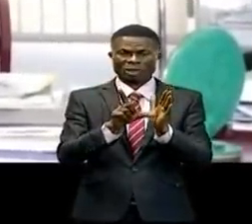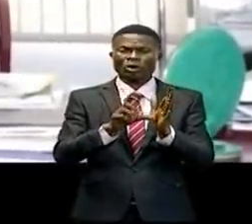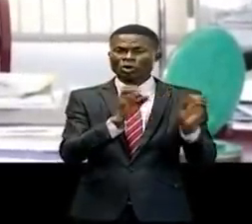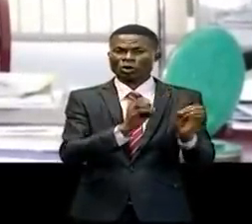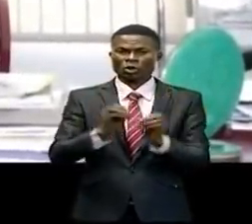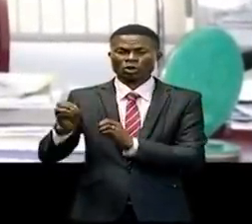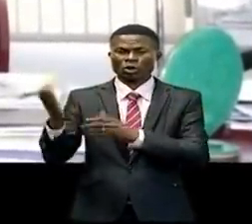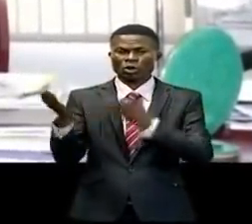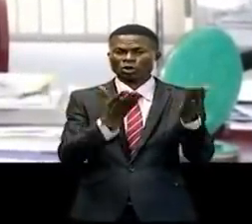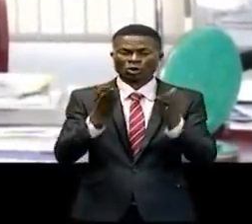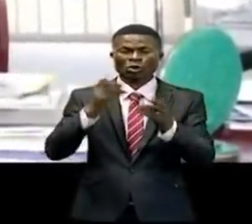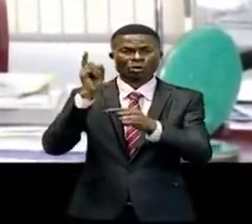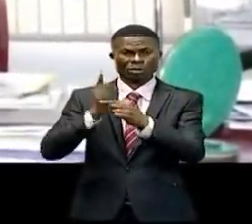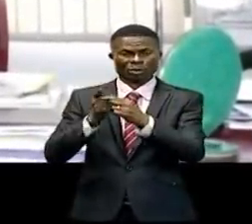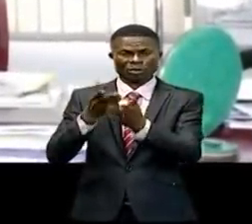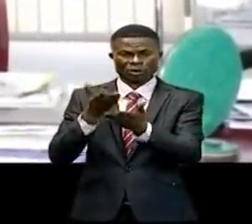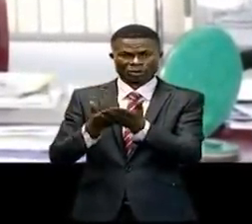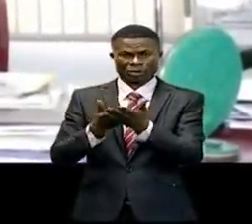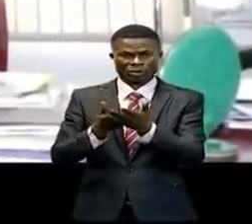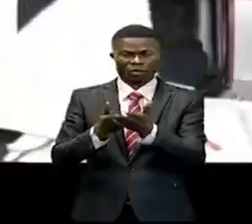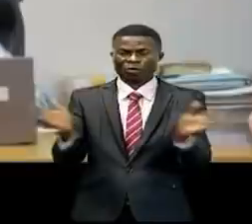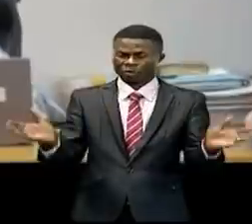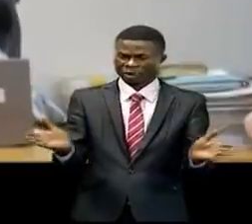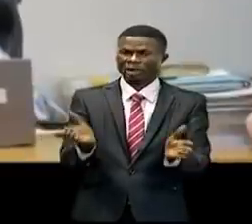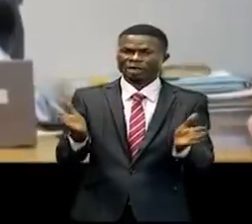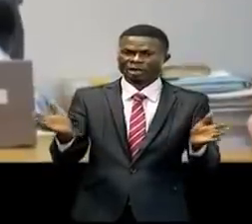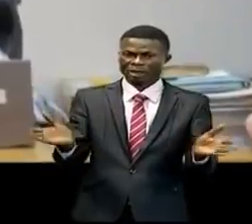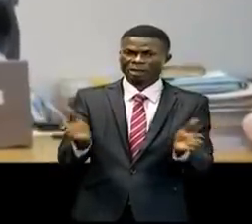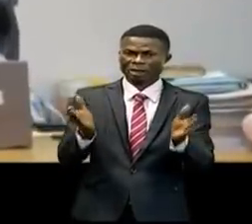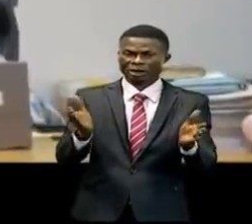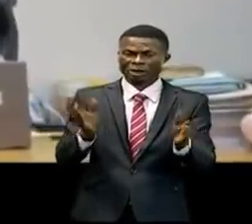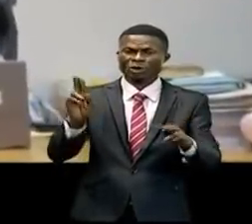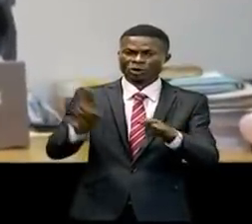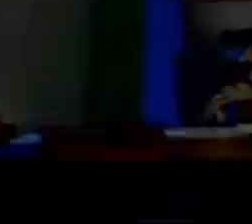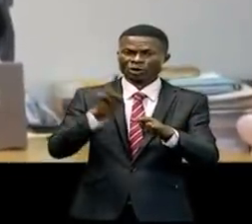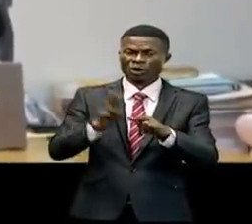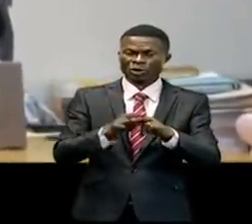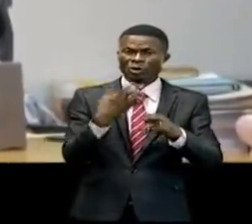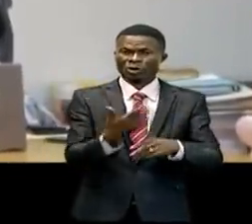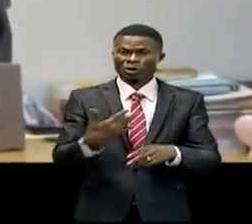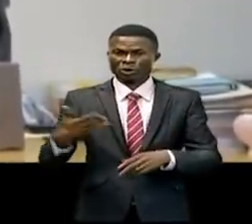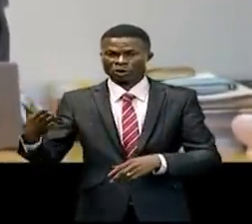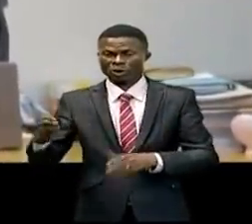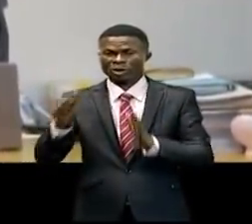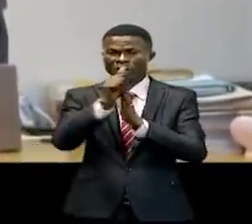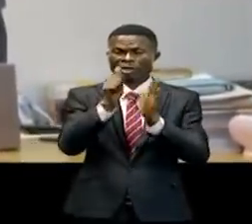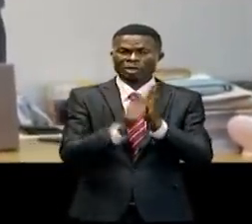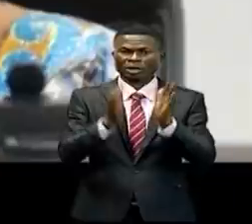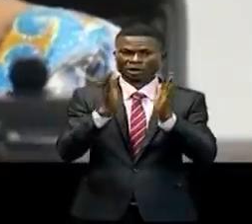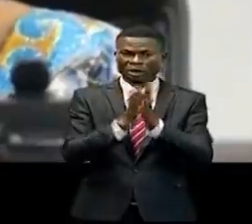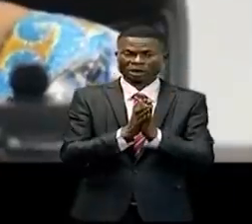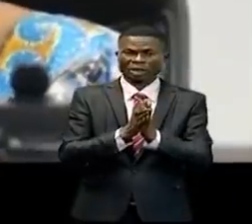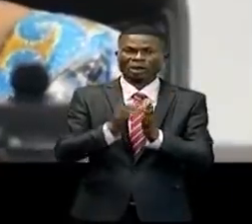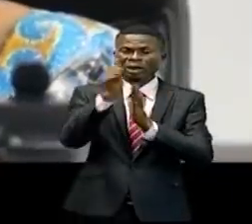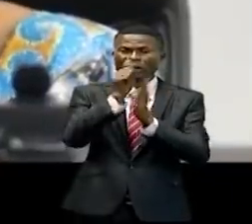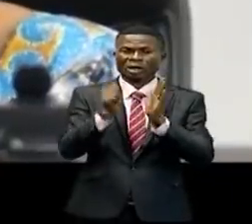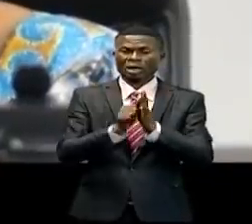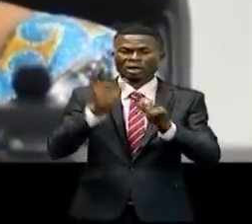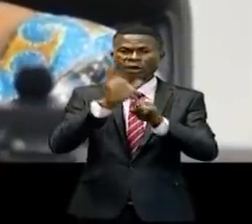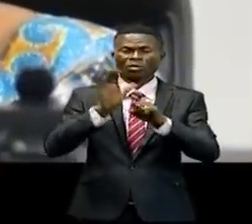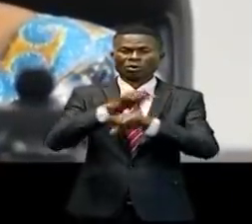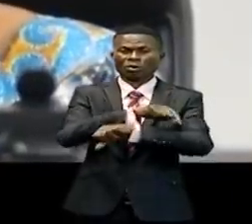du marché de mitraille et de renforcer l'applicabilité des dispositions de l'article 10 de l'arrêté